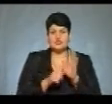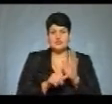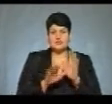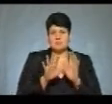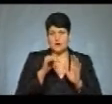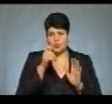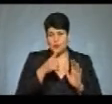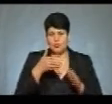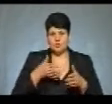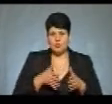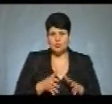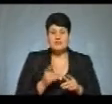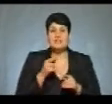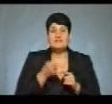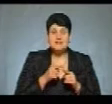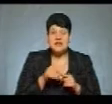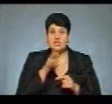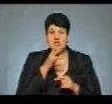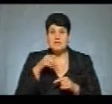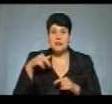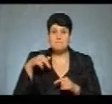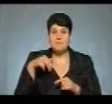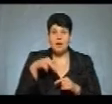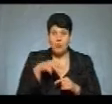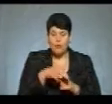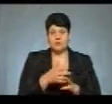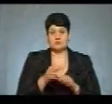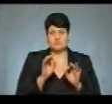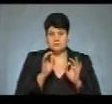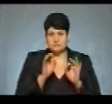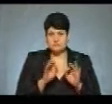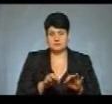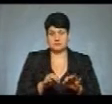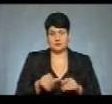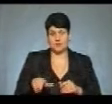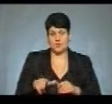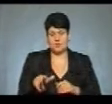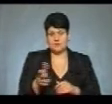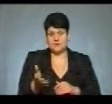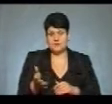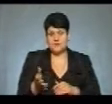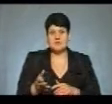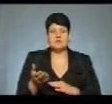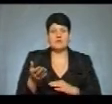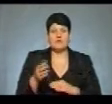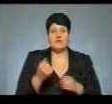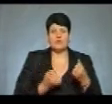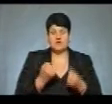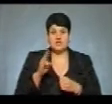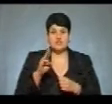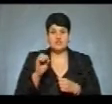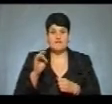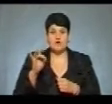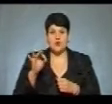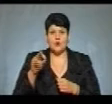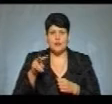1965 року народження, який саме в цей час переходив саме на пішохідному переході дорогу. За попередніми даними, водій автомобіля «Шевроле»